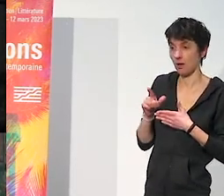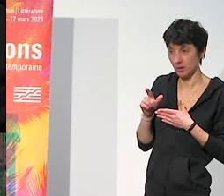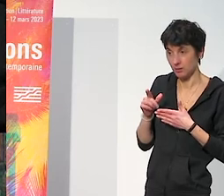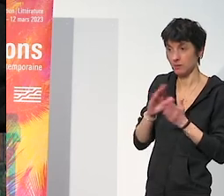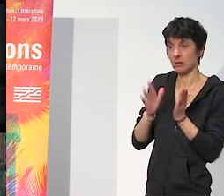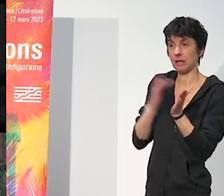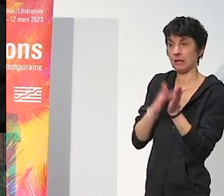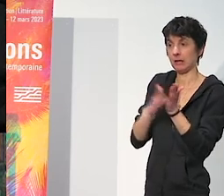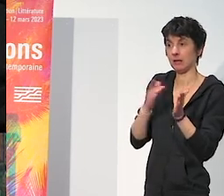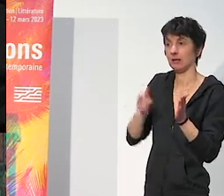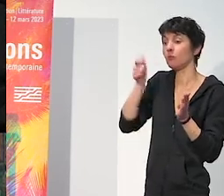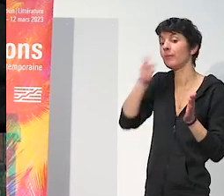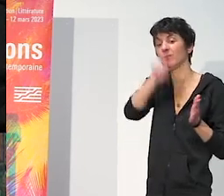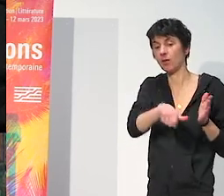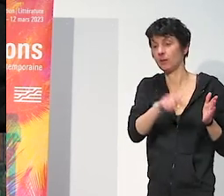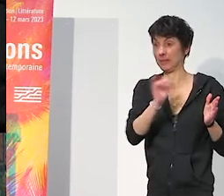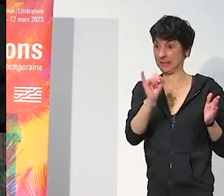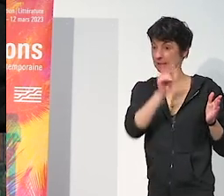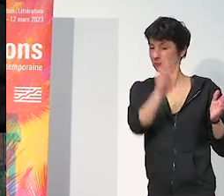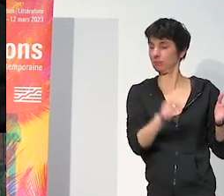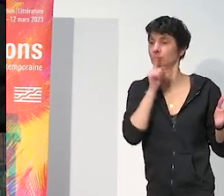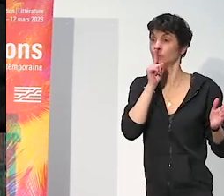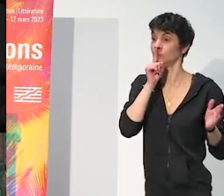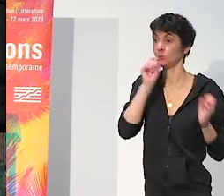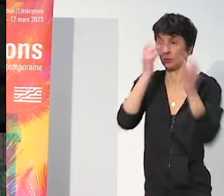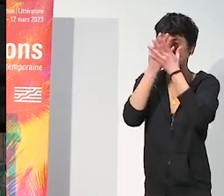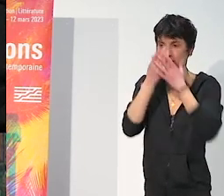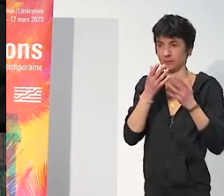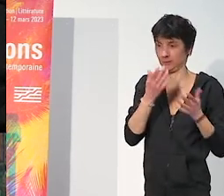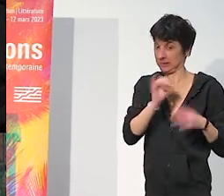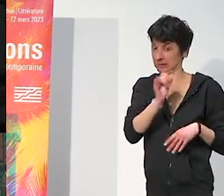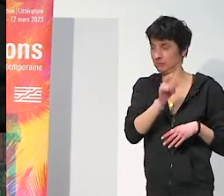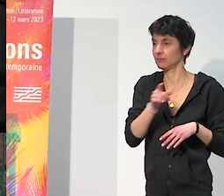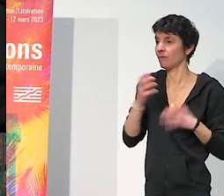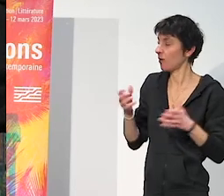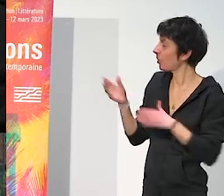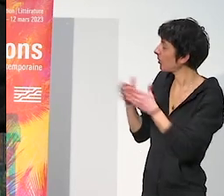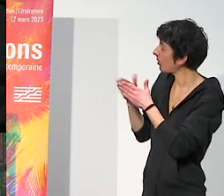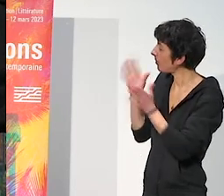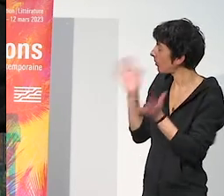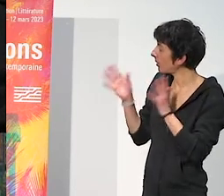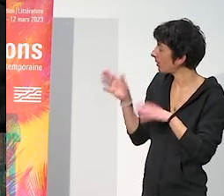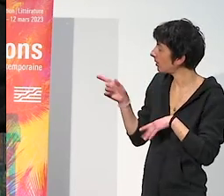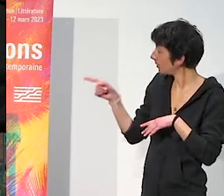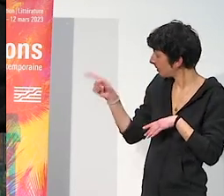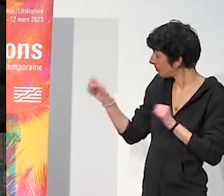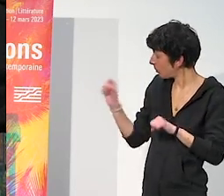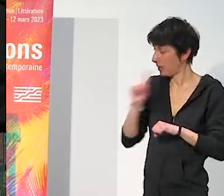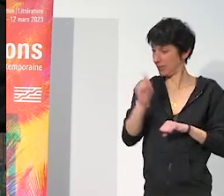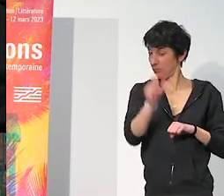quelqu'un. On ne va pas dire qui, c'est une surprise. Et j'ai demandé à Lola Lafont de bien vouloir poser une question à cette